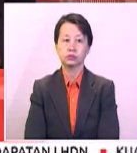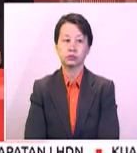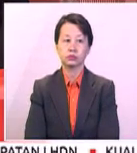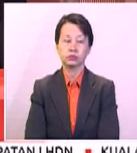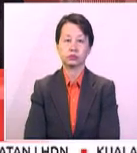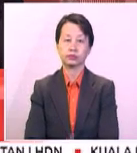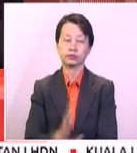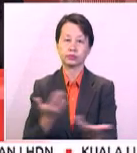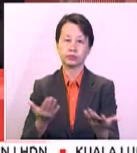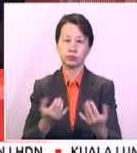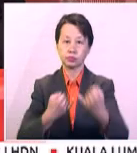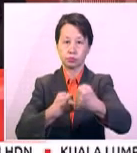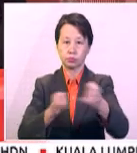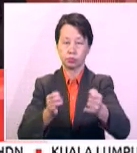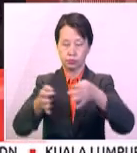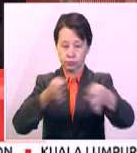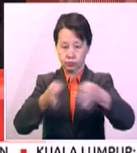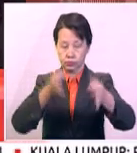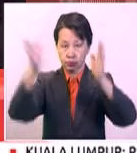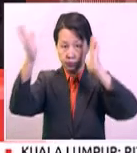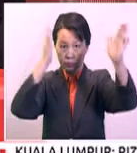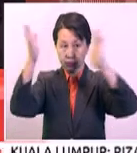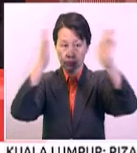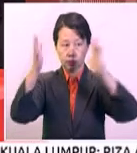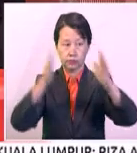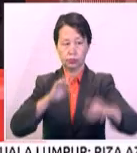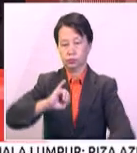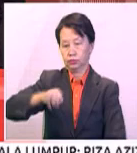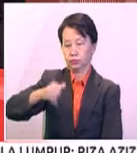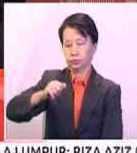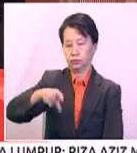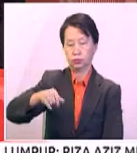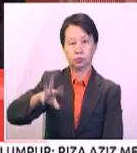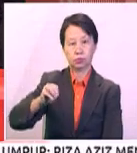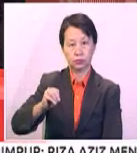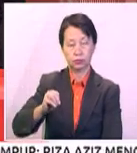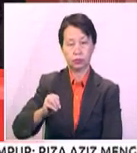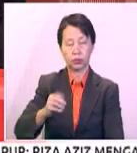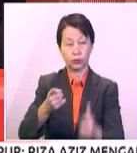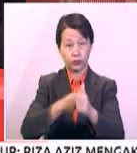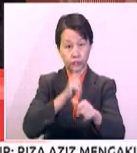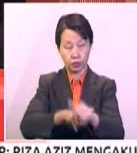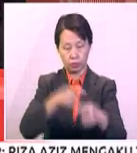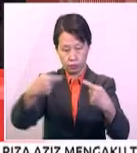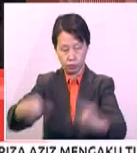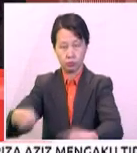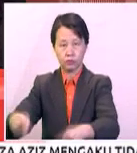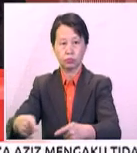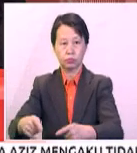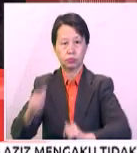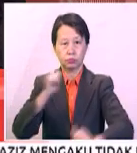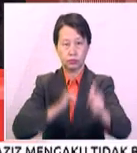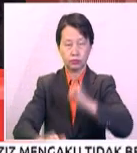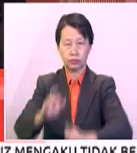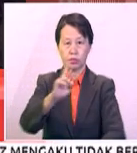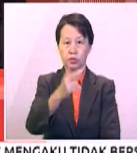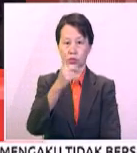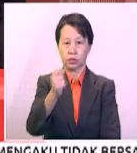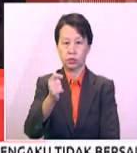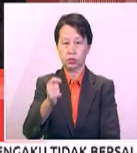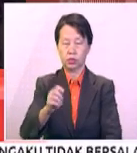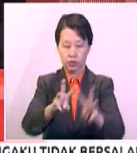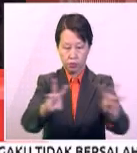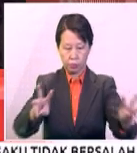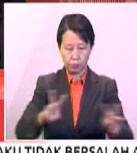sementara itu jabatan penerangan Malaysia Japan buat pertama kali menganjurkan pertandingan sketsa rukun negara peringkat